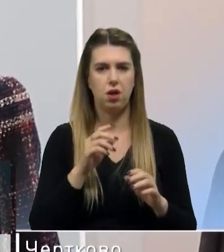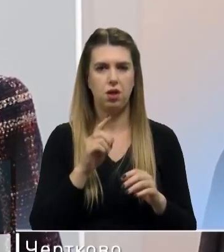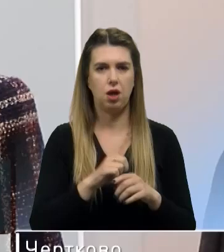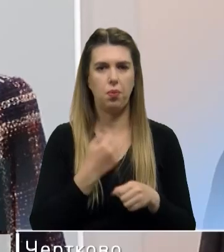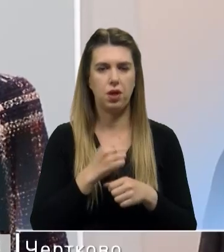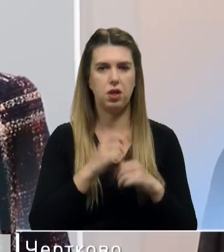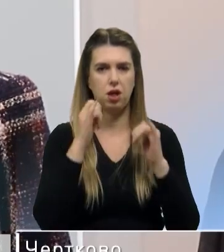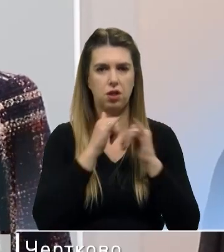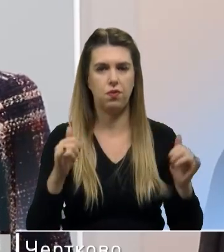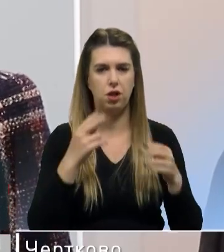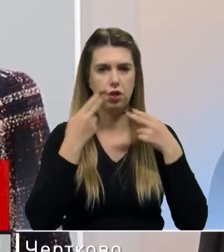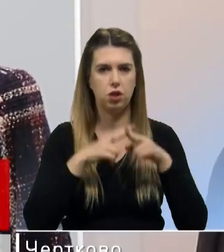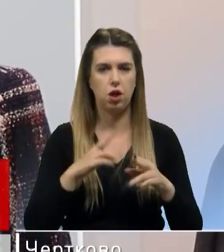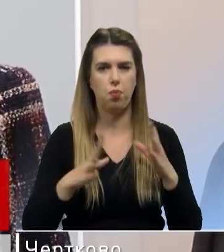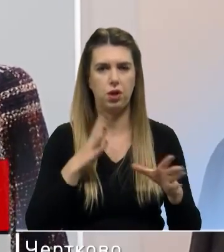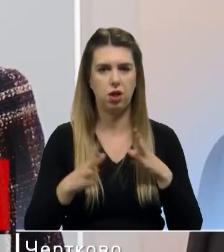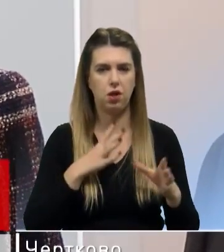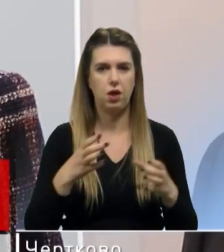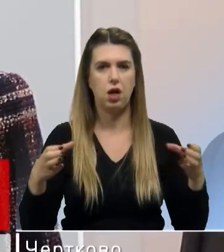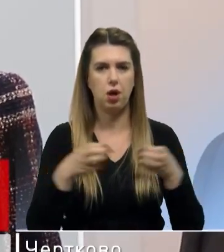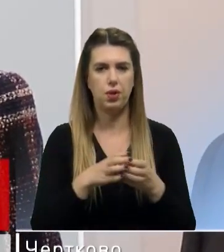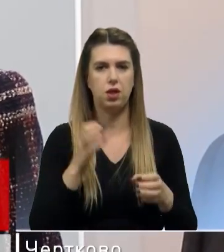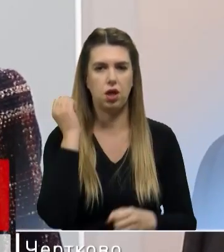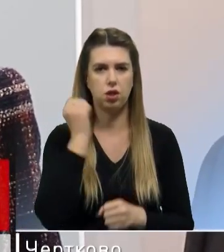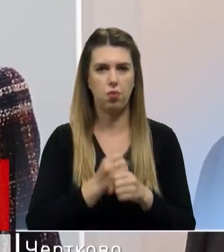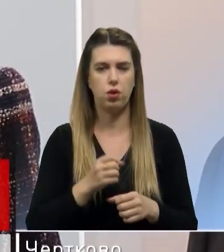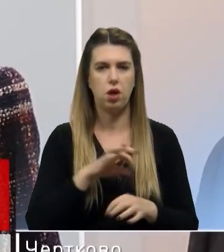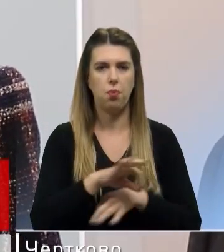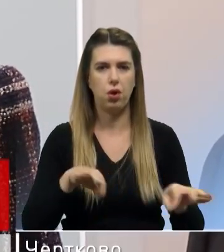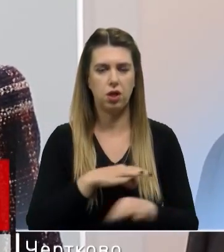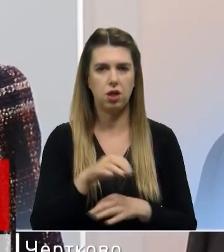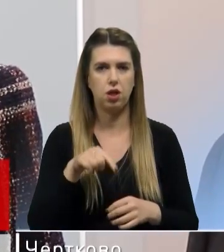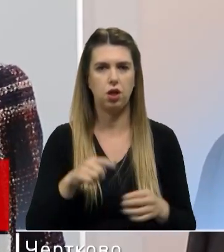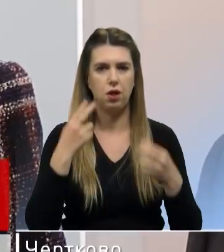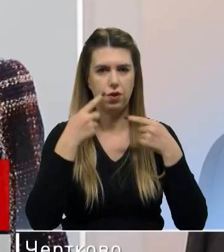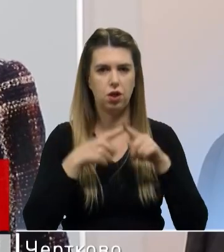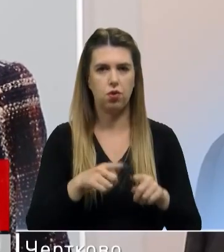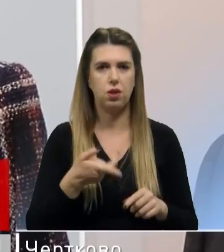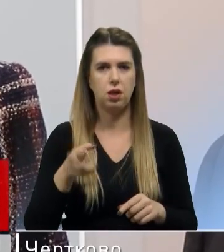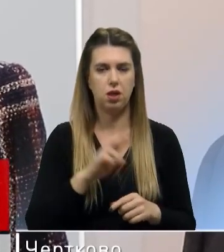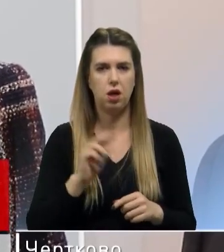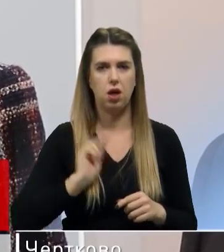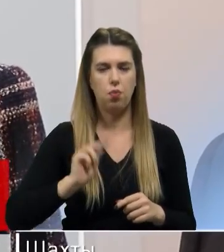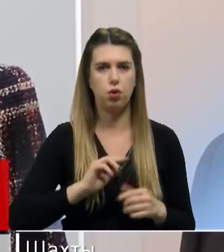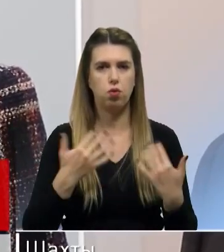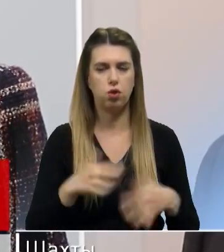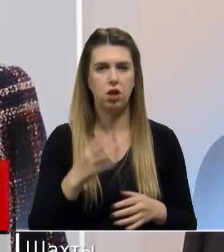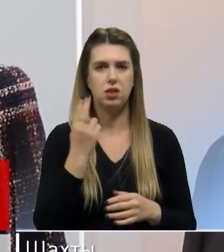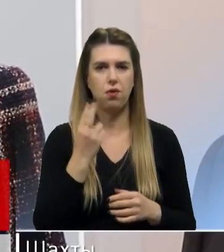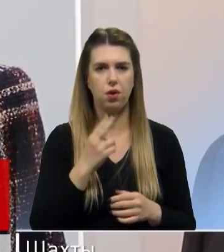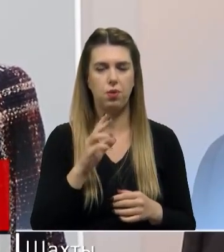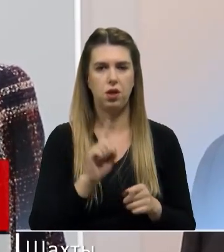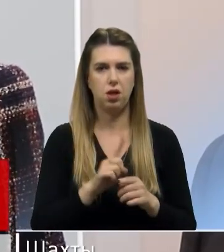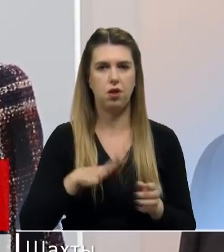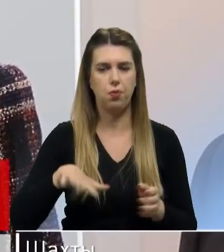разработок, на подготовку инженеров, команды, разработчиков, проектировщиков и технологов для работы уже в цифровых